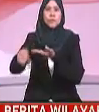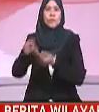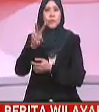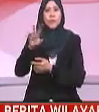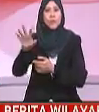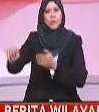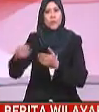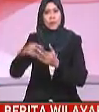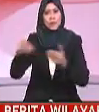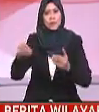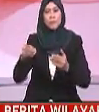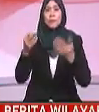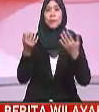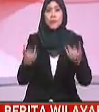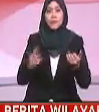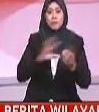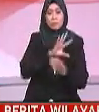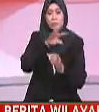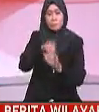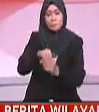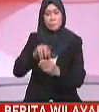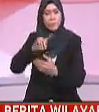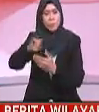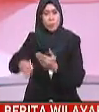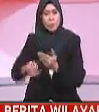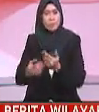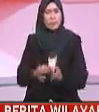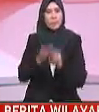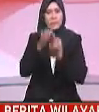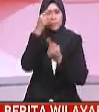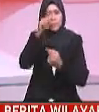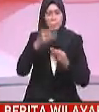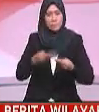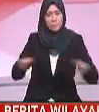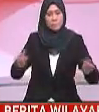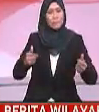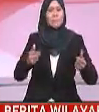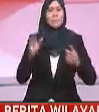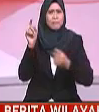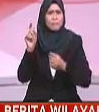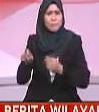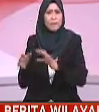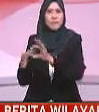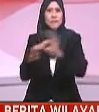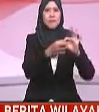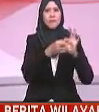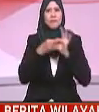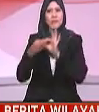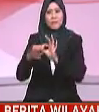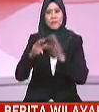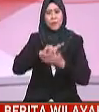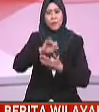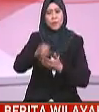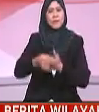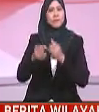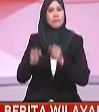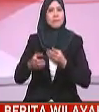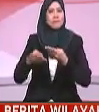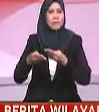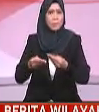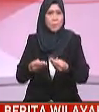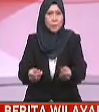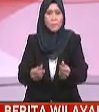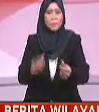berharap penduduk yang terlibat dalam projek tersebut, khususnya pemilik tanah, memberi kerjasama supaya projek itu berjalan dengan